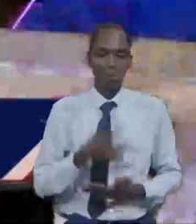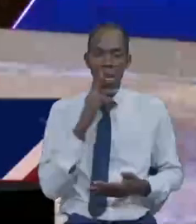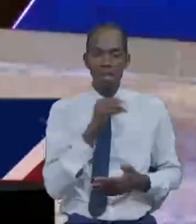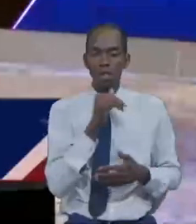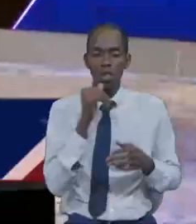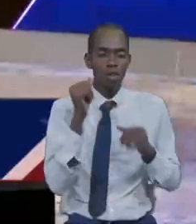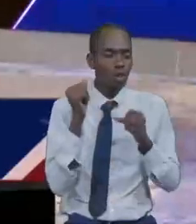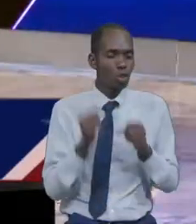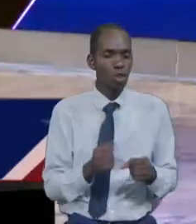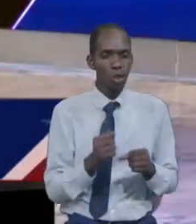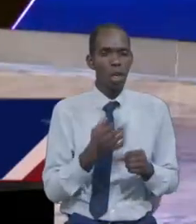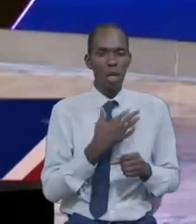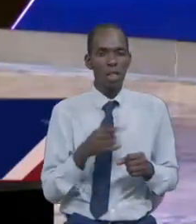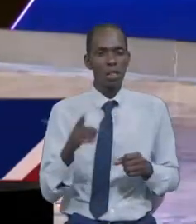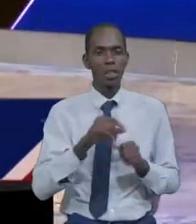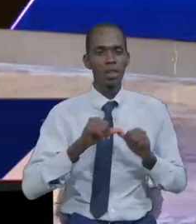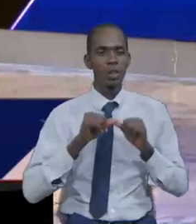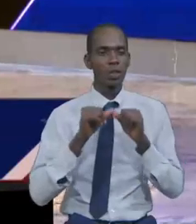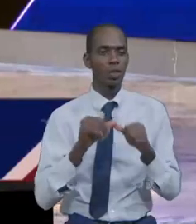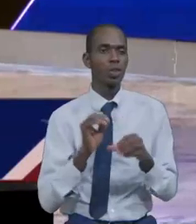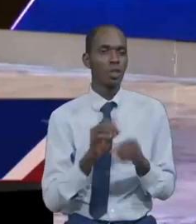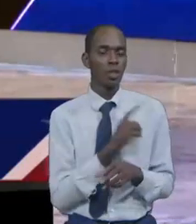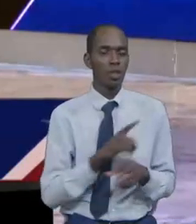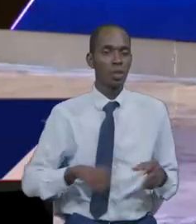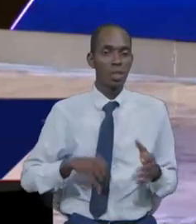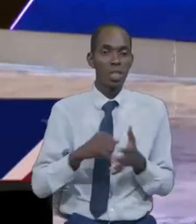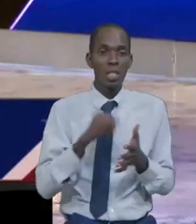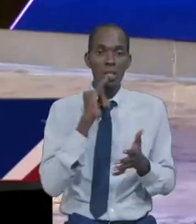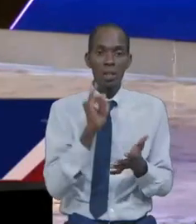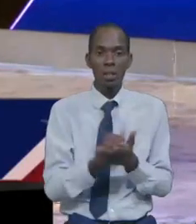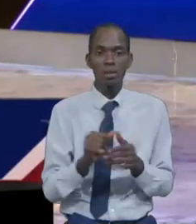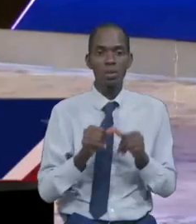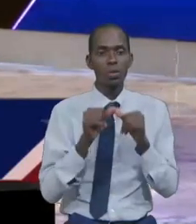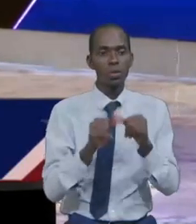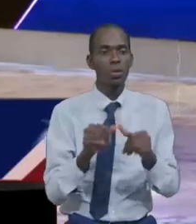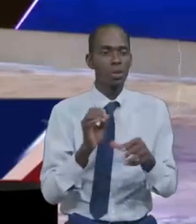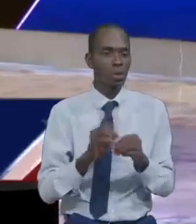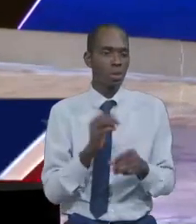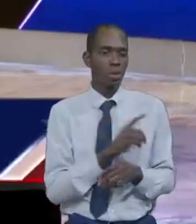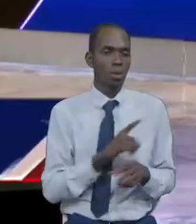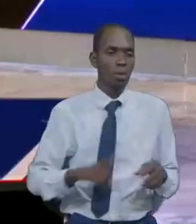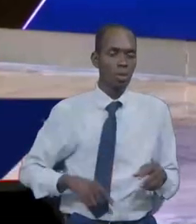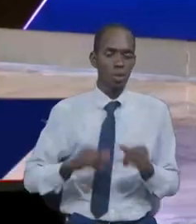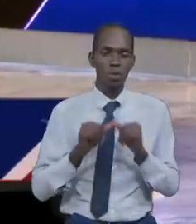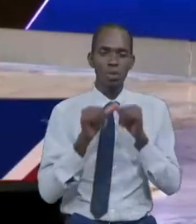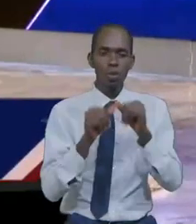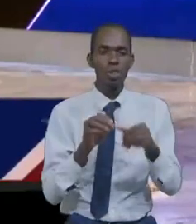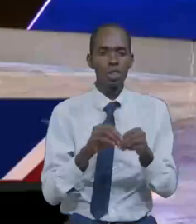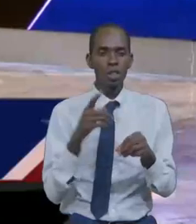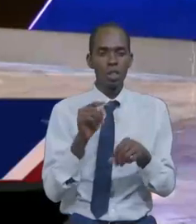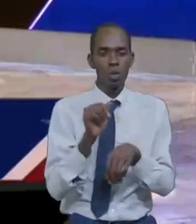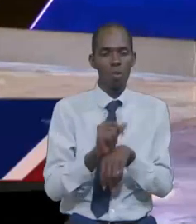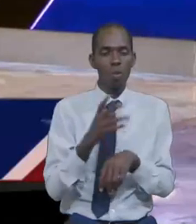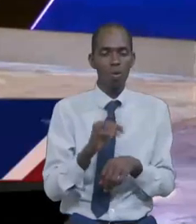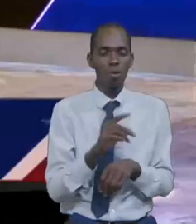solides, mais ils ont continué dans le Seigneur. C'est cette continuité dans le Seigneur, c'est cette continuation dans la parole de